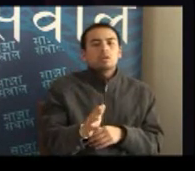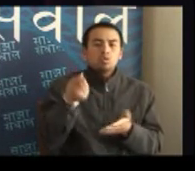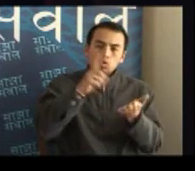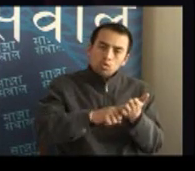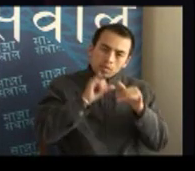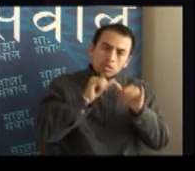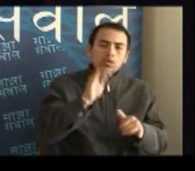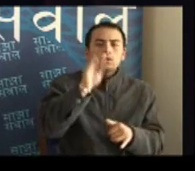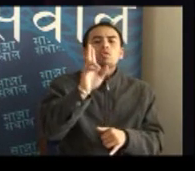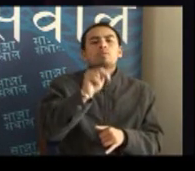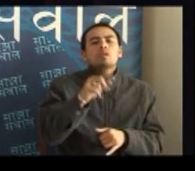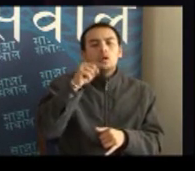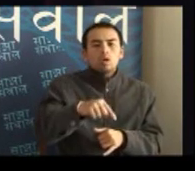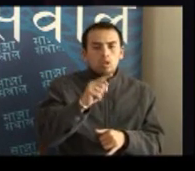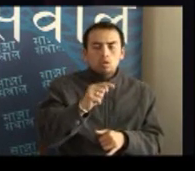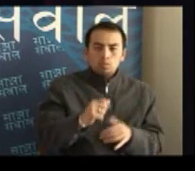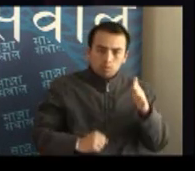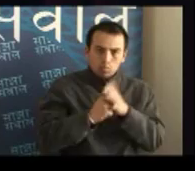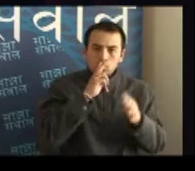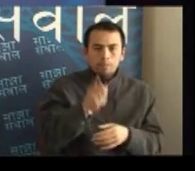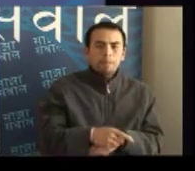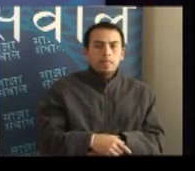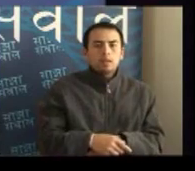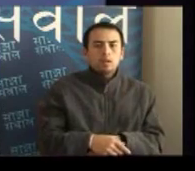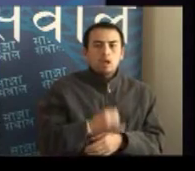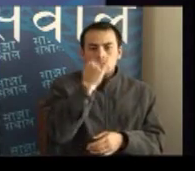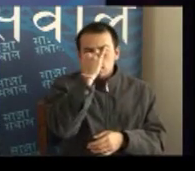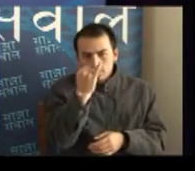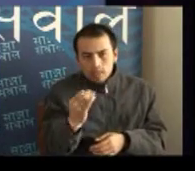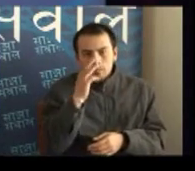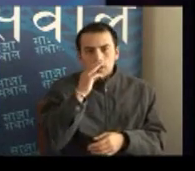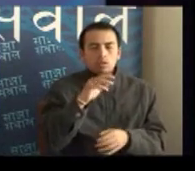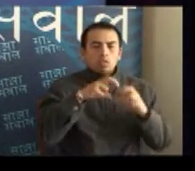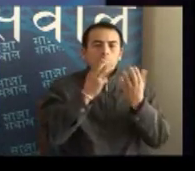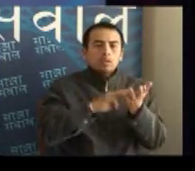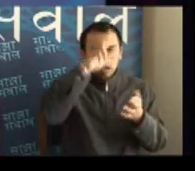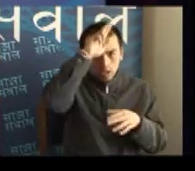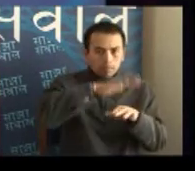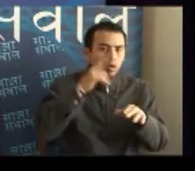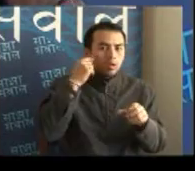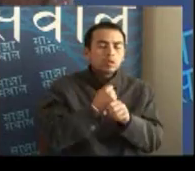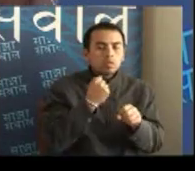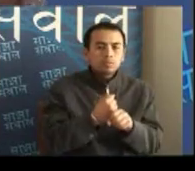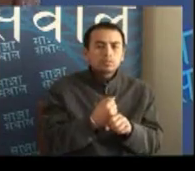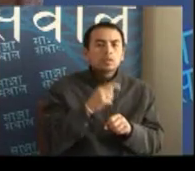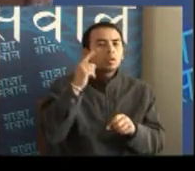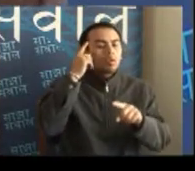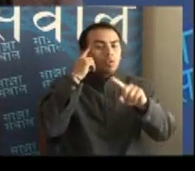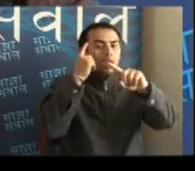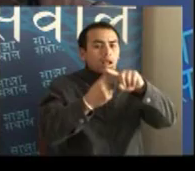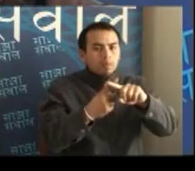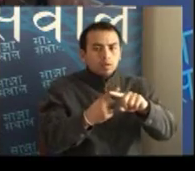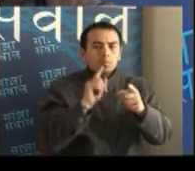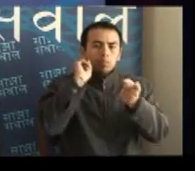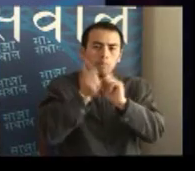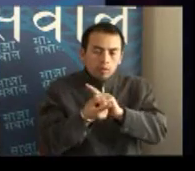जोड्न सक्नुपर्छ। यो हो अहिलेको मुख्य यहीँनिरबाट कमलजी एकदमै अन्तिममा सभासद इन्द्रमाया गुरुङज्यू, त्यस्तो सोच, सकारात्मक सोच